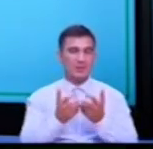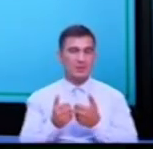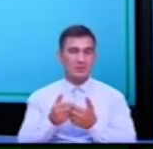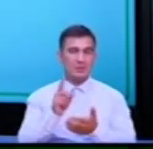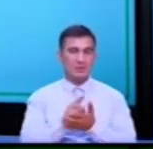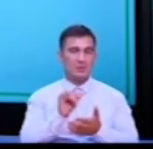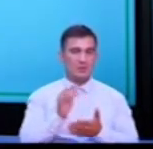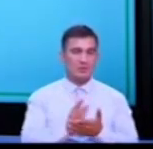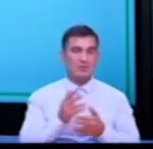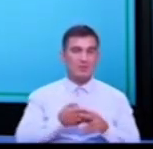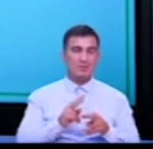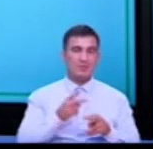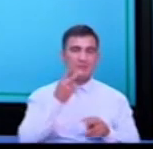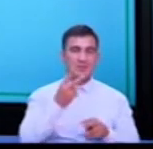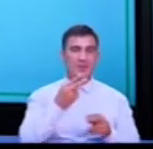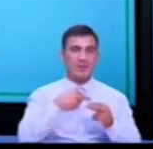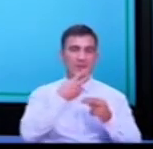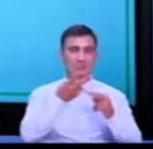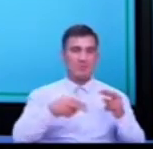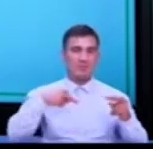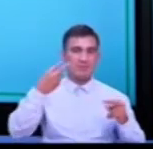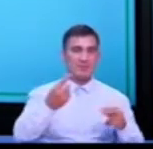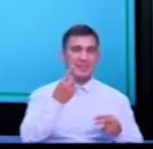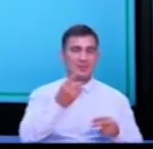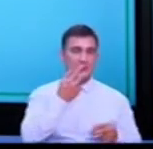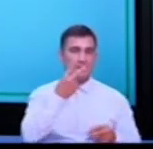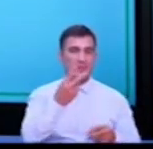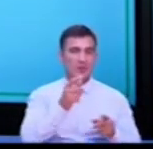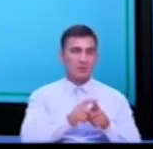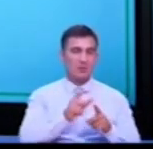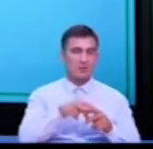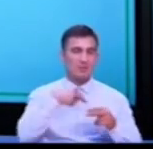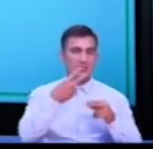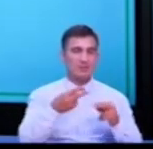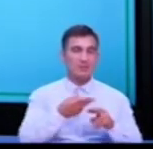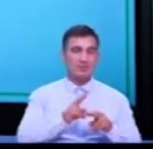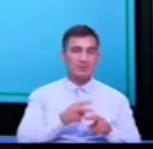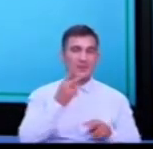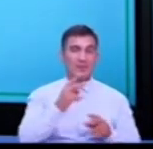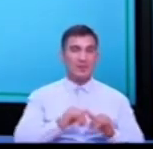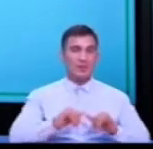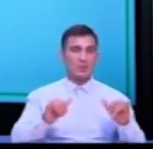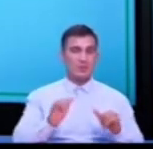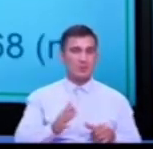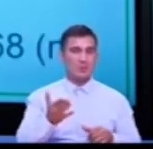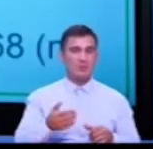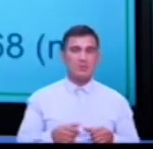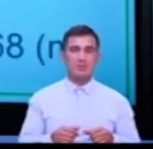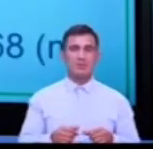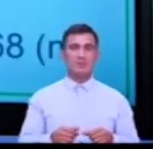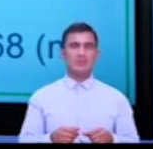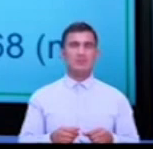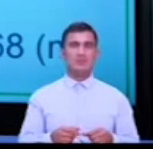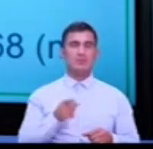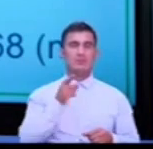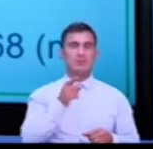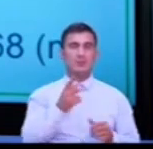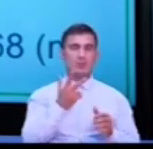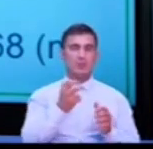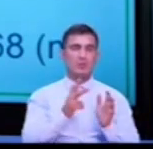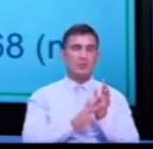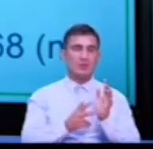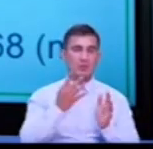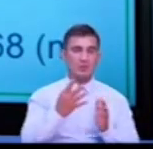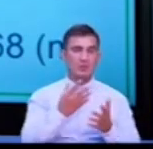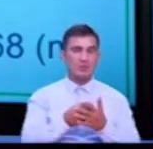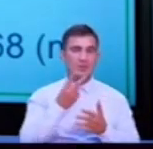ko'ra ikki qator sim bilan o'rash so'ralgan. Shuning uchun biz bu qiymatni 2 ga ko'paytiramiz. Demak, 1384 ni 2